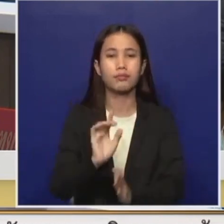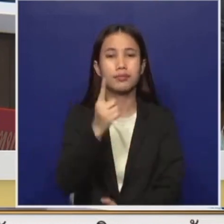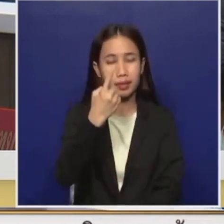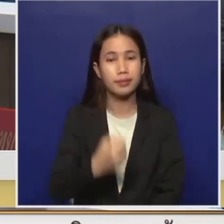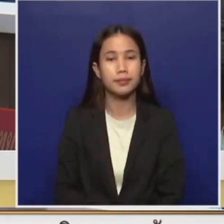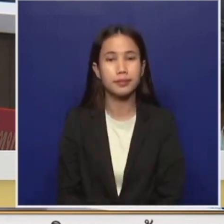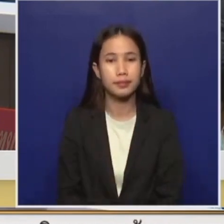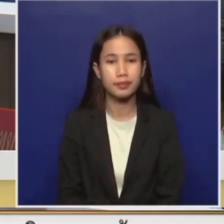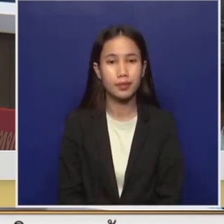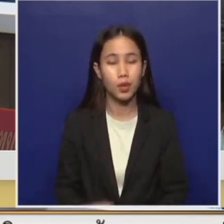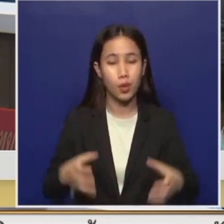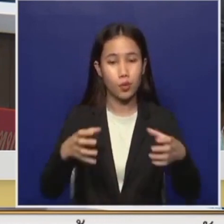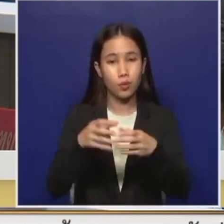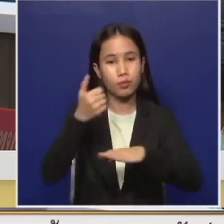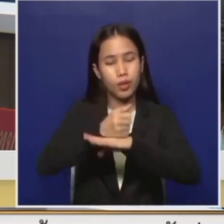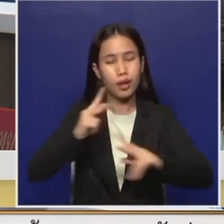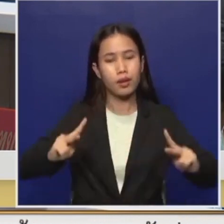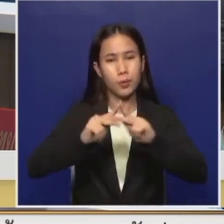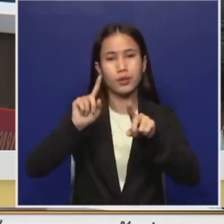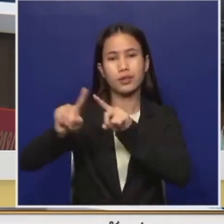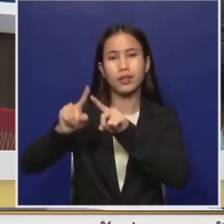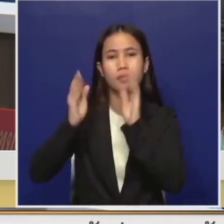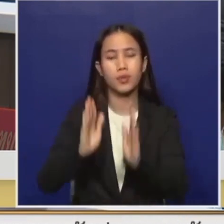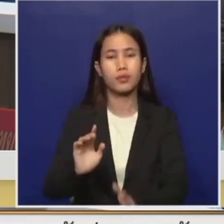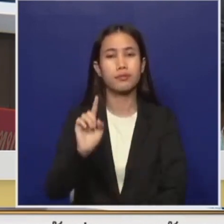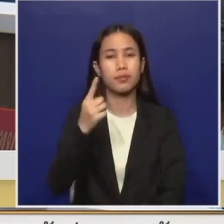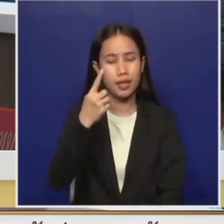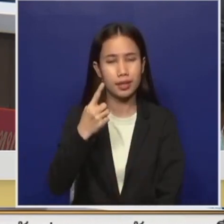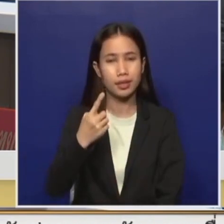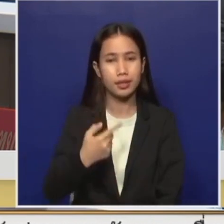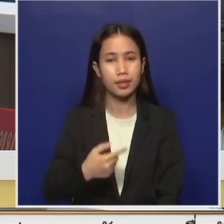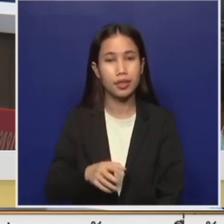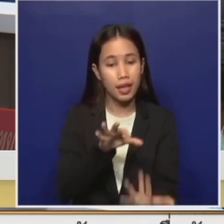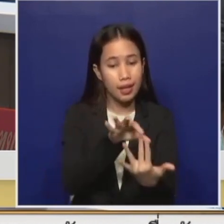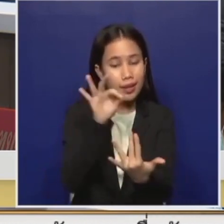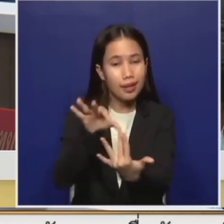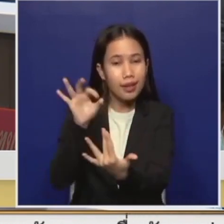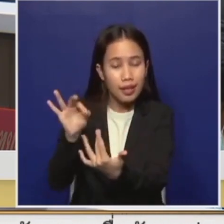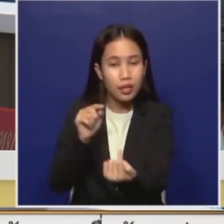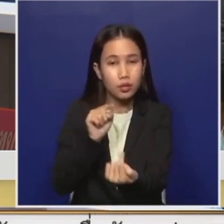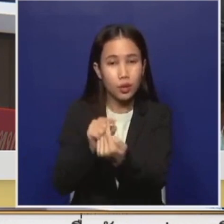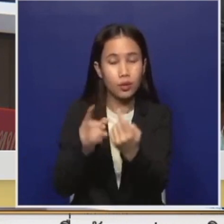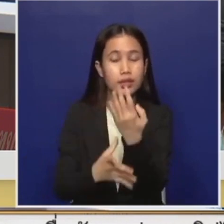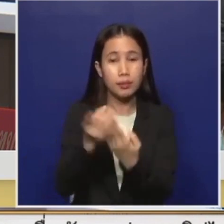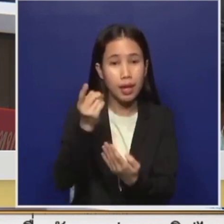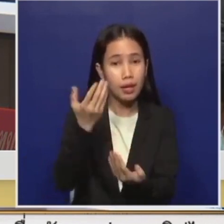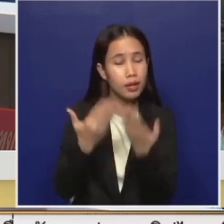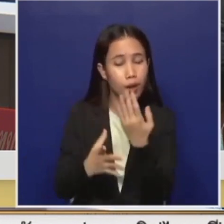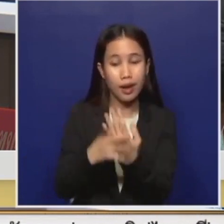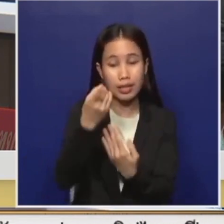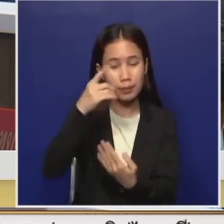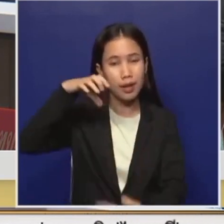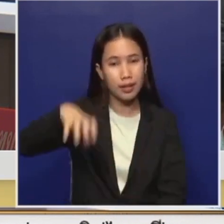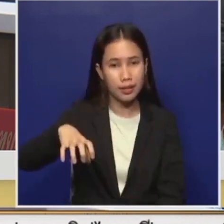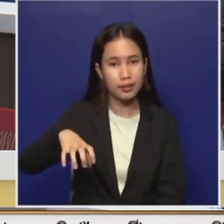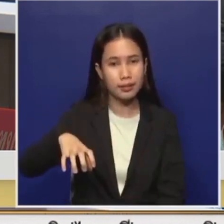เราจะได้มขนรับาตีชุดให่ที่มีการเลือกจากในสภาของเราหรอรฐบาลตใช